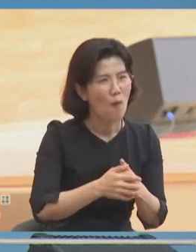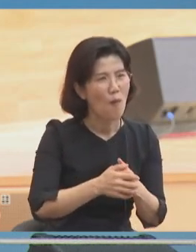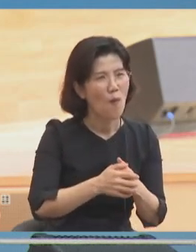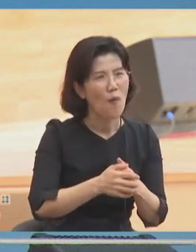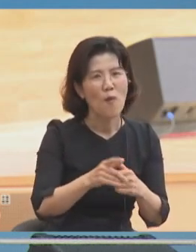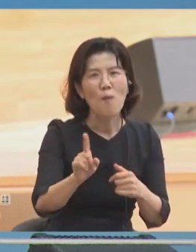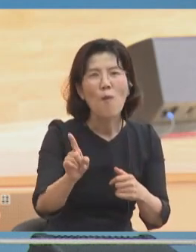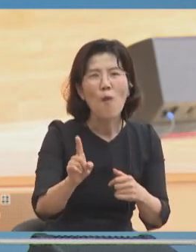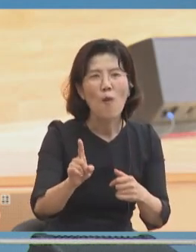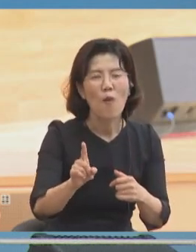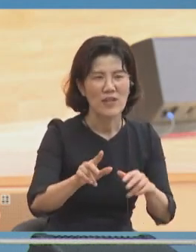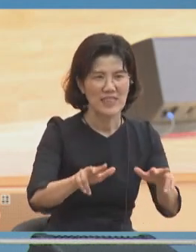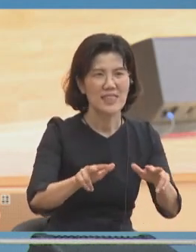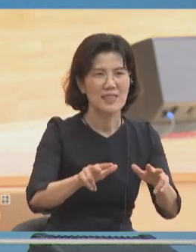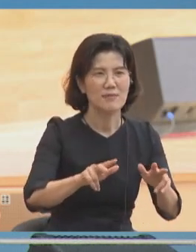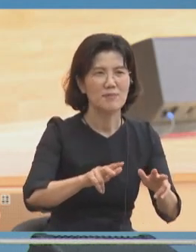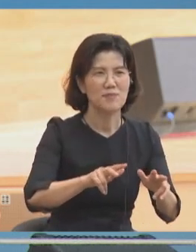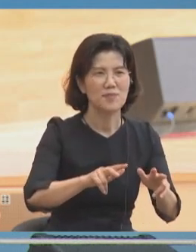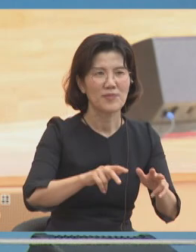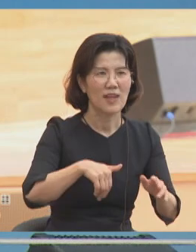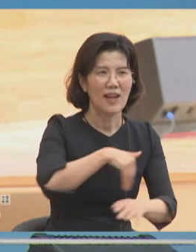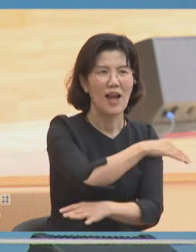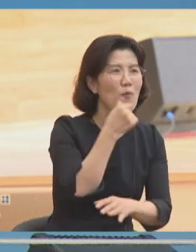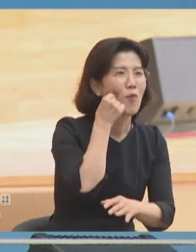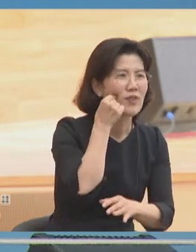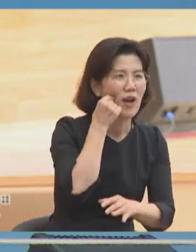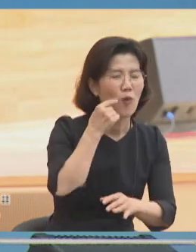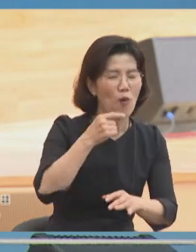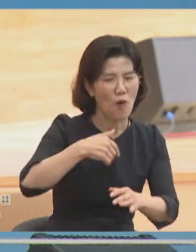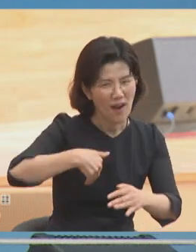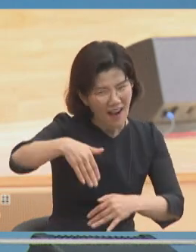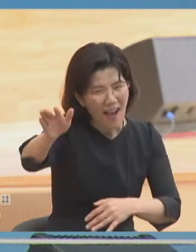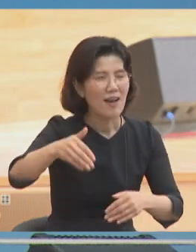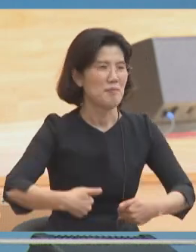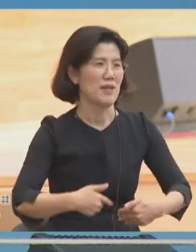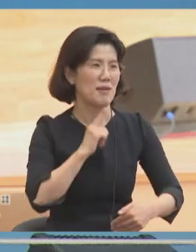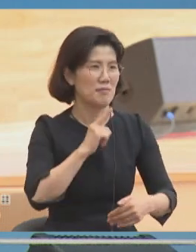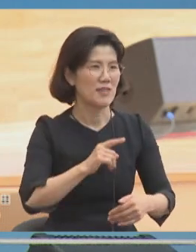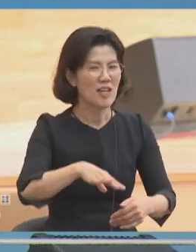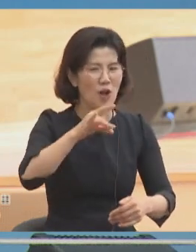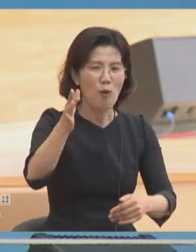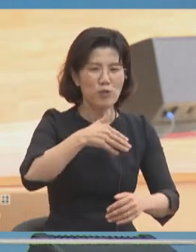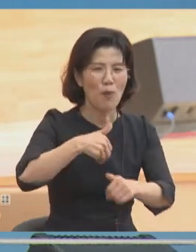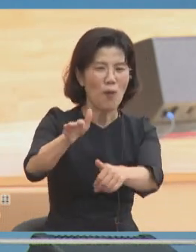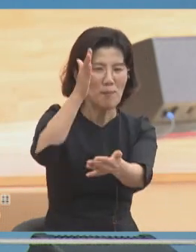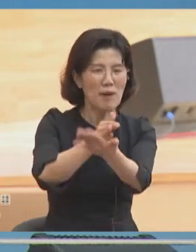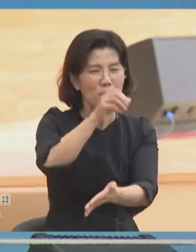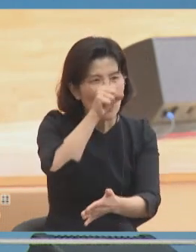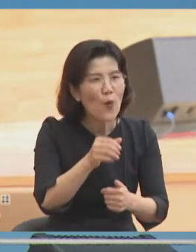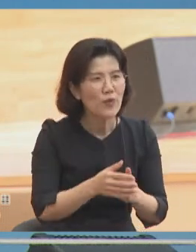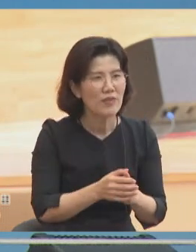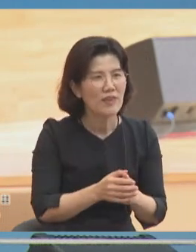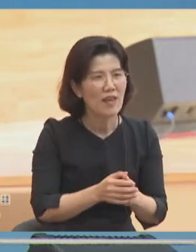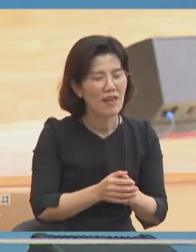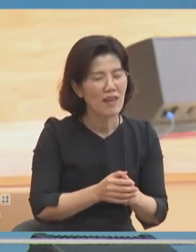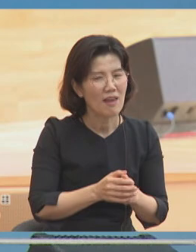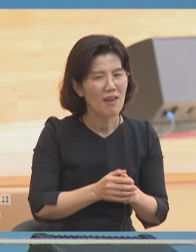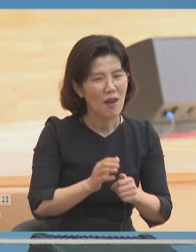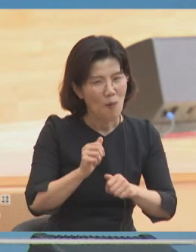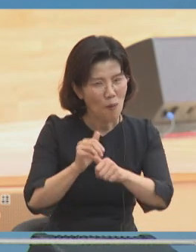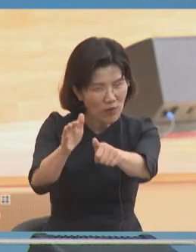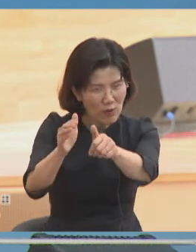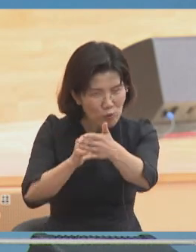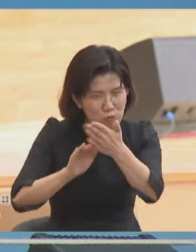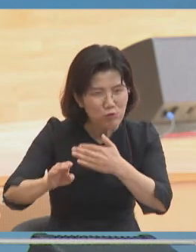계속 가야 된다 이 약속하시는 거예요 애초에 보내시지 마시지 뭐하러 보내 가지고 또 그런 약속을 하시나